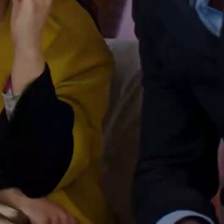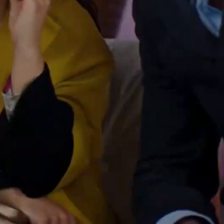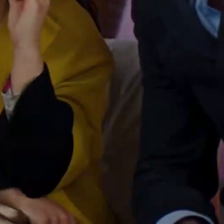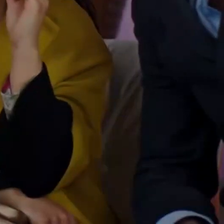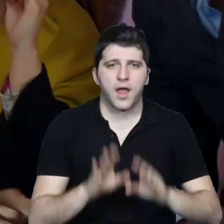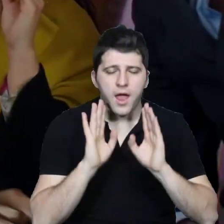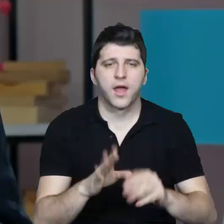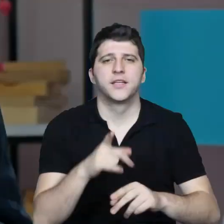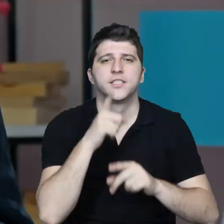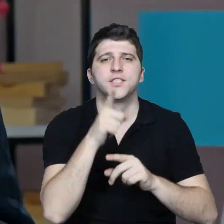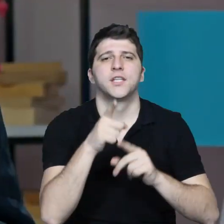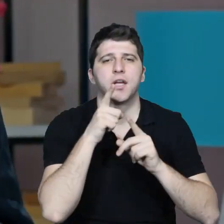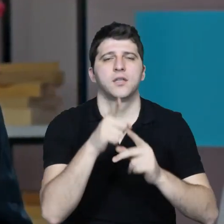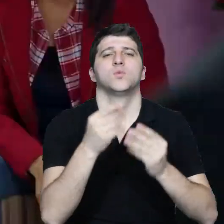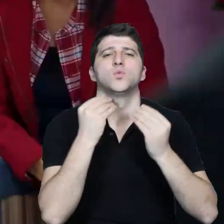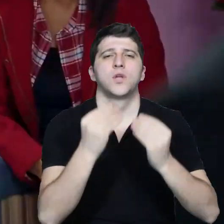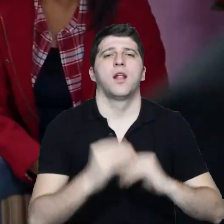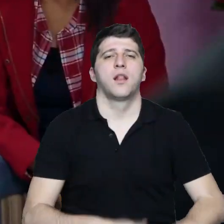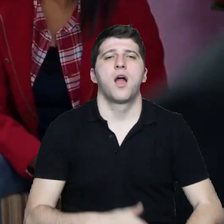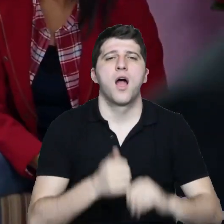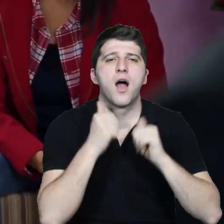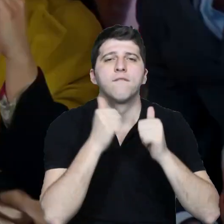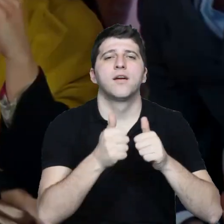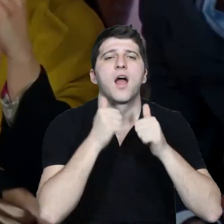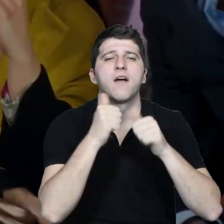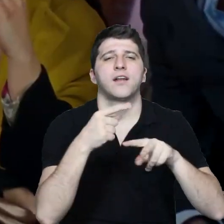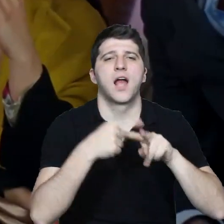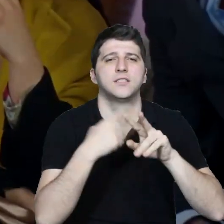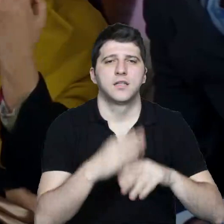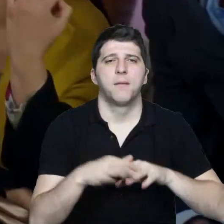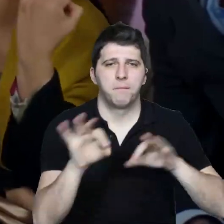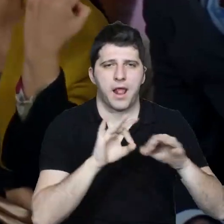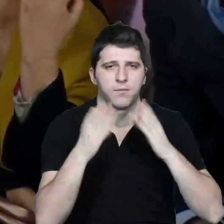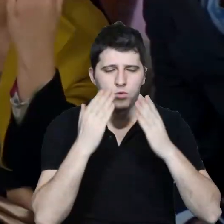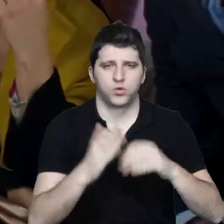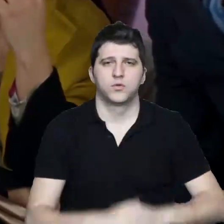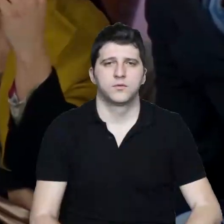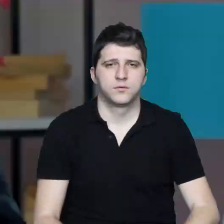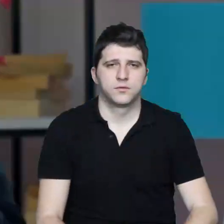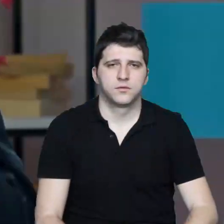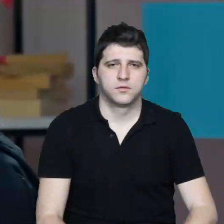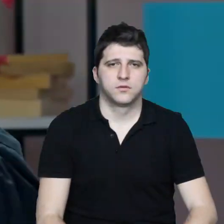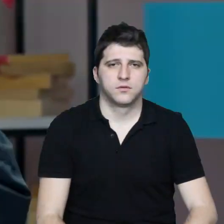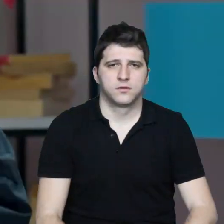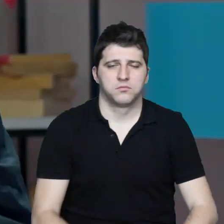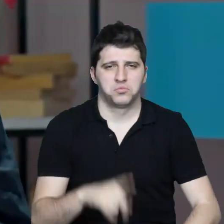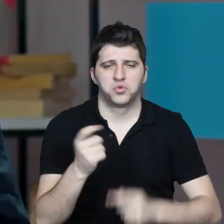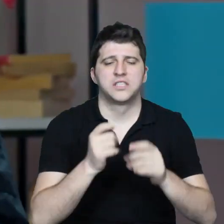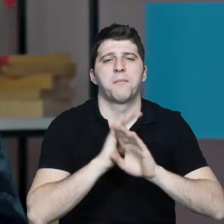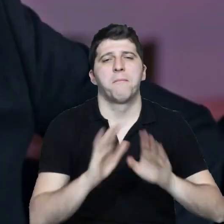Hah! İşte budur. Aferin. Aferin Asil sana. Plan budur. Budur. Oldu bu